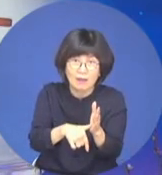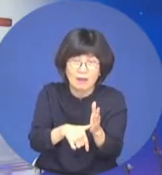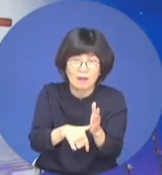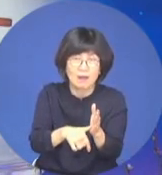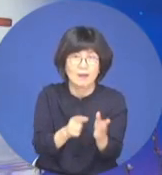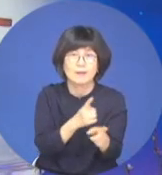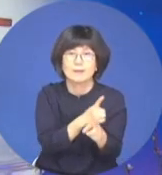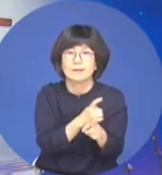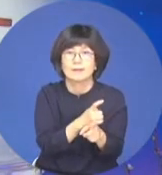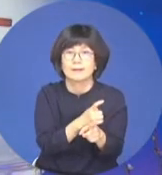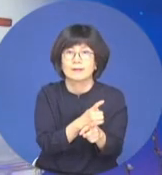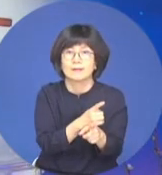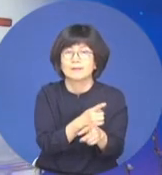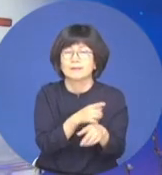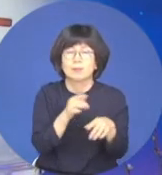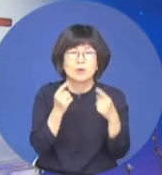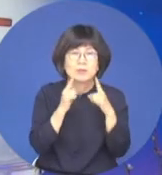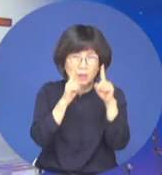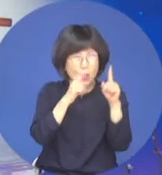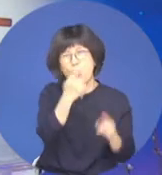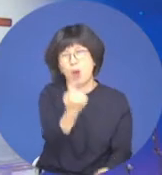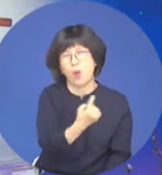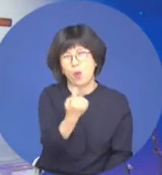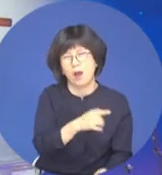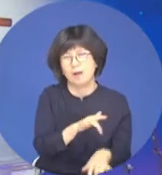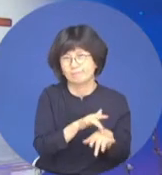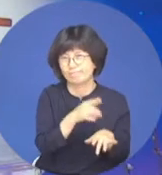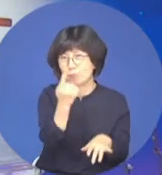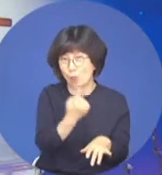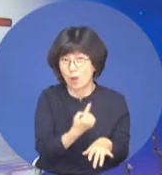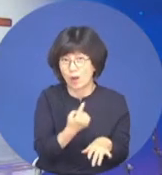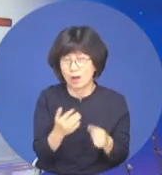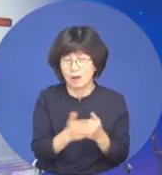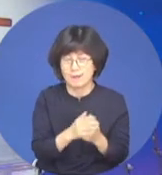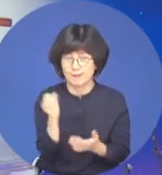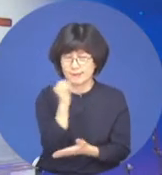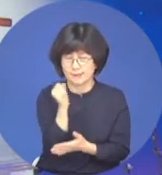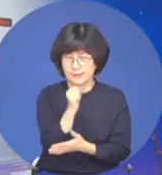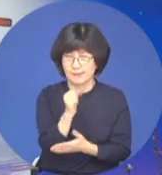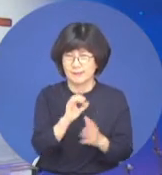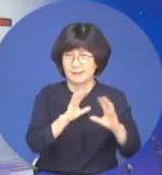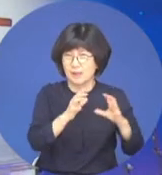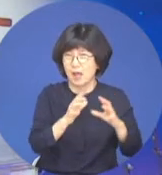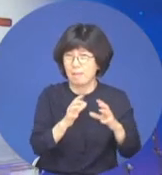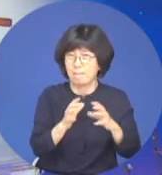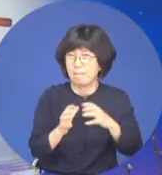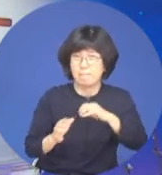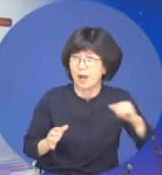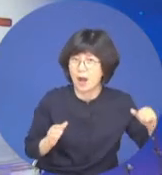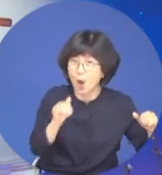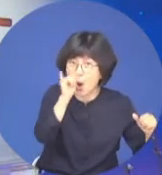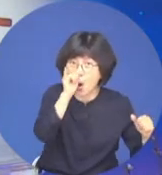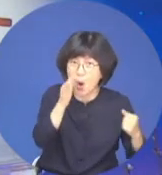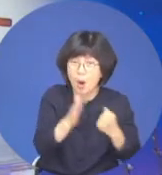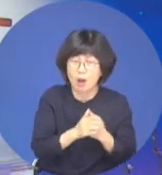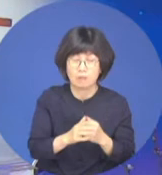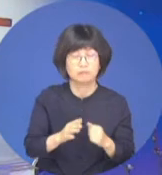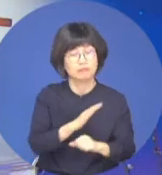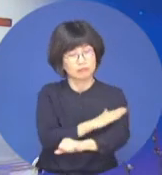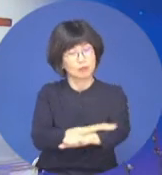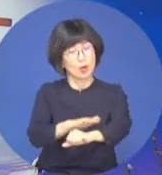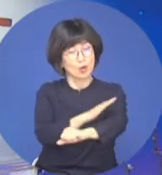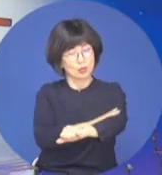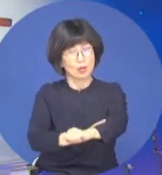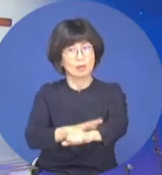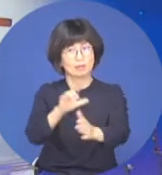침투해요. 세상에 미혹이 들어와요. 그래서 흔들어서 다시 세상으로 나가게 한단 말이죠. 또 잘 되고 있을 때 실패하게 만드는 것이